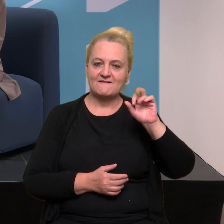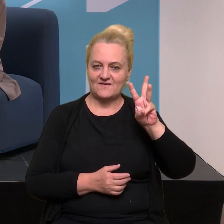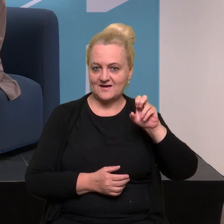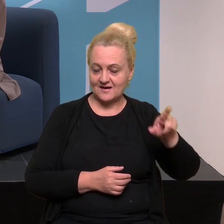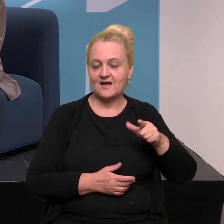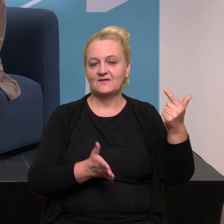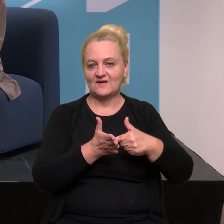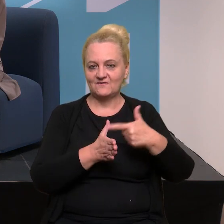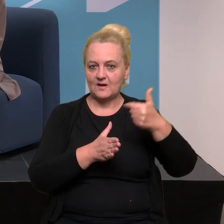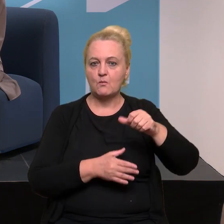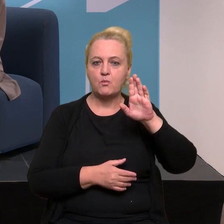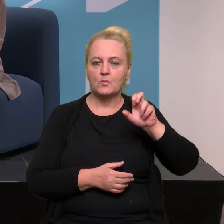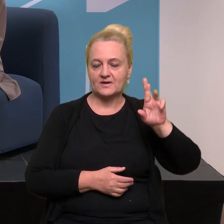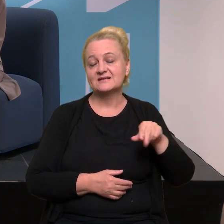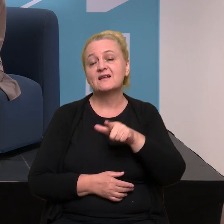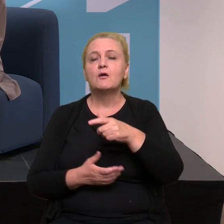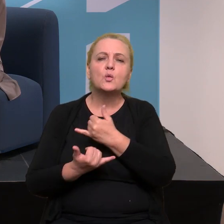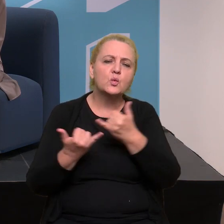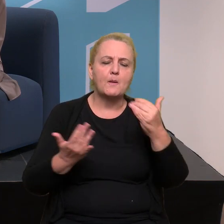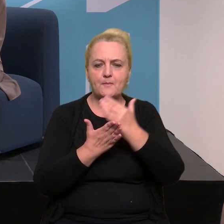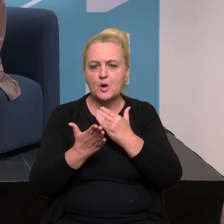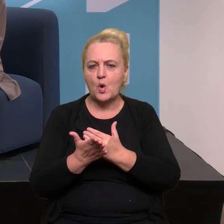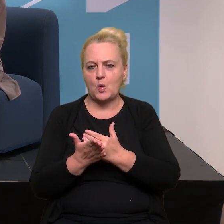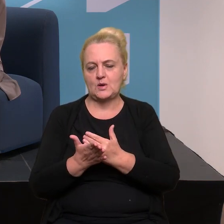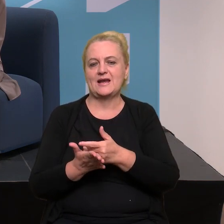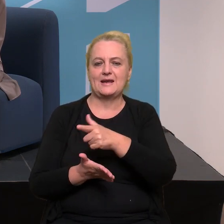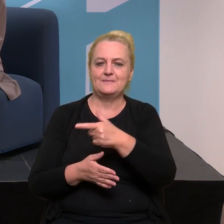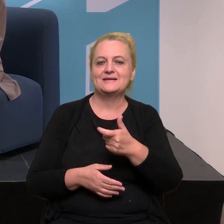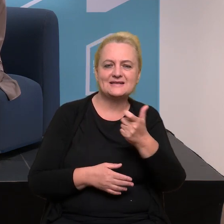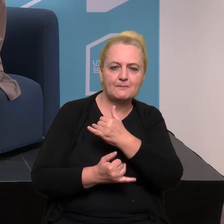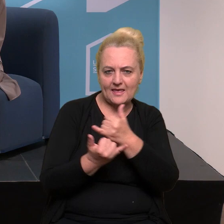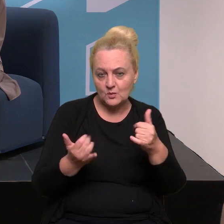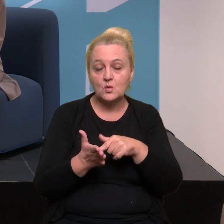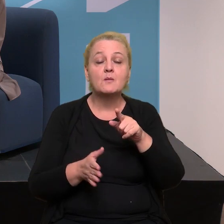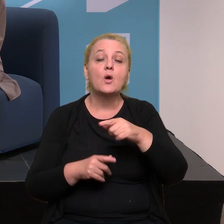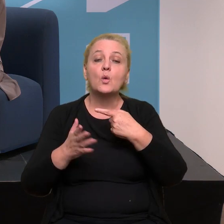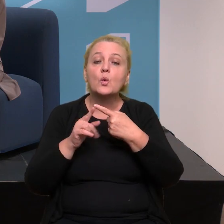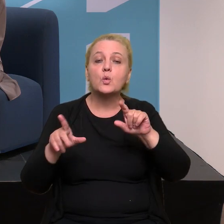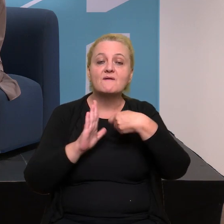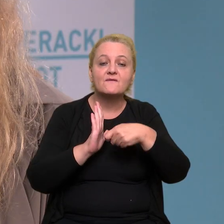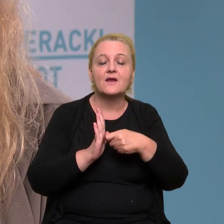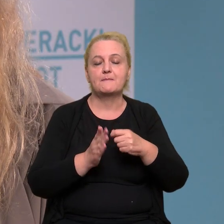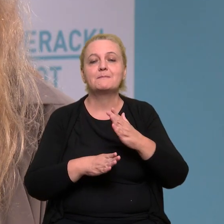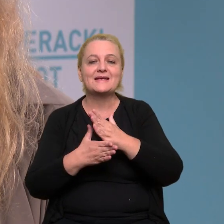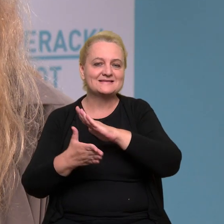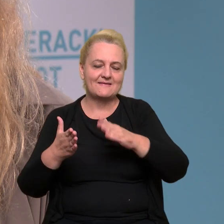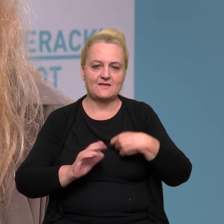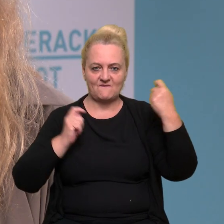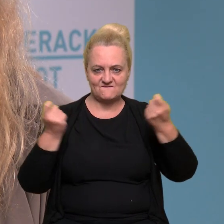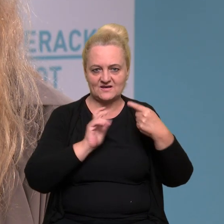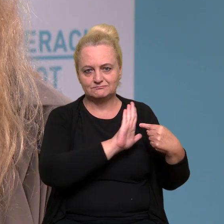2021. Jovanna jest stypendystką różnych programów. Jej krótkie filmy są pokazywane na międzynarodowych